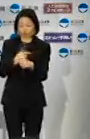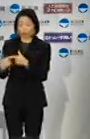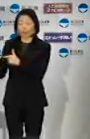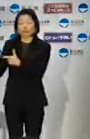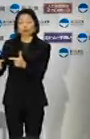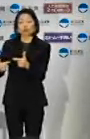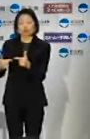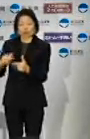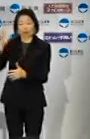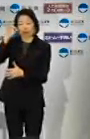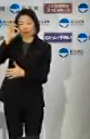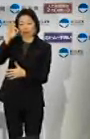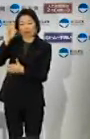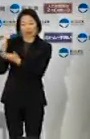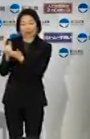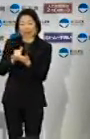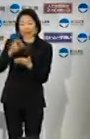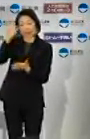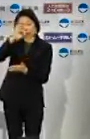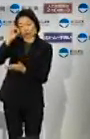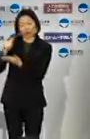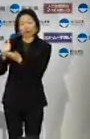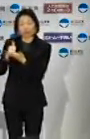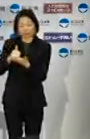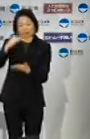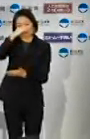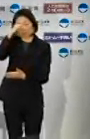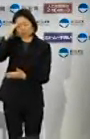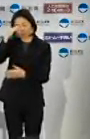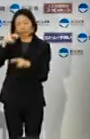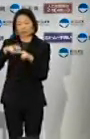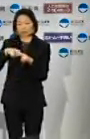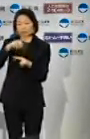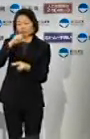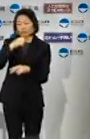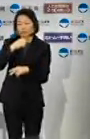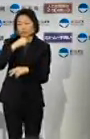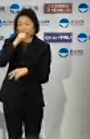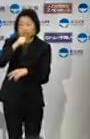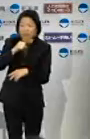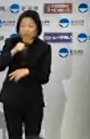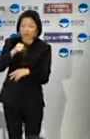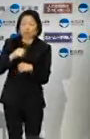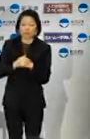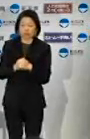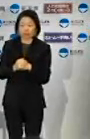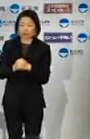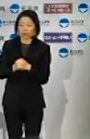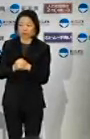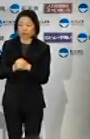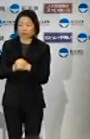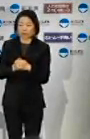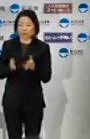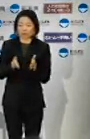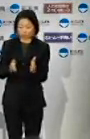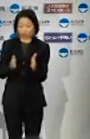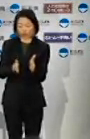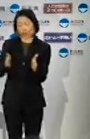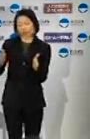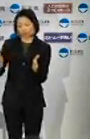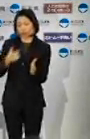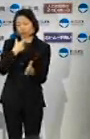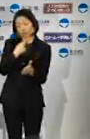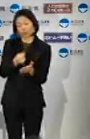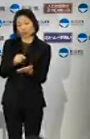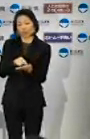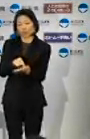って車窓の風景が魅力的だと。 そうですね、 やはり以前からの拡幅のための声が出ていますので、